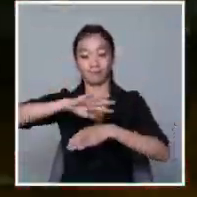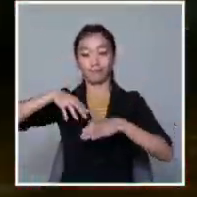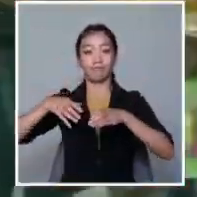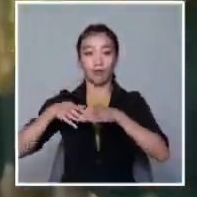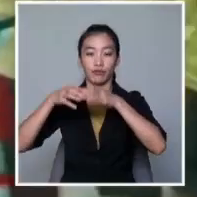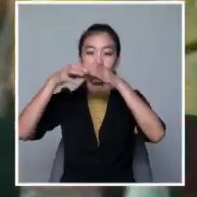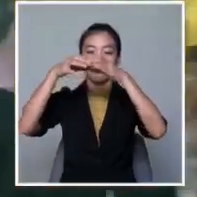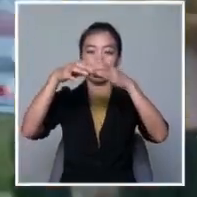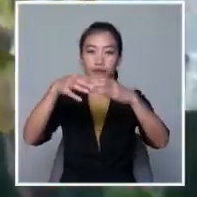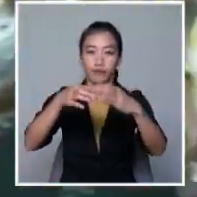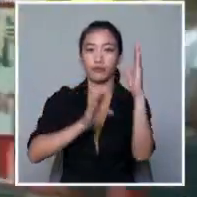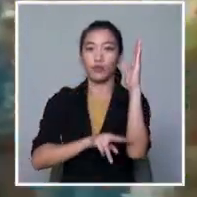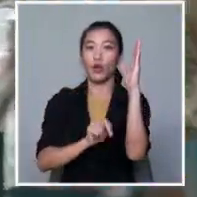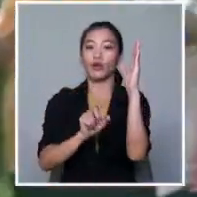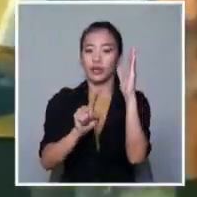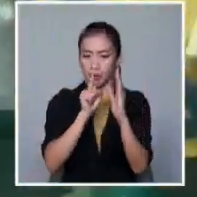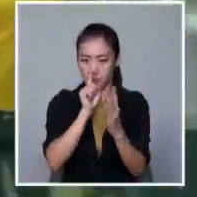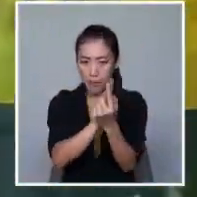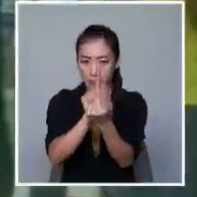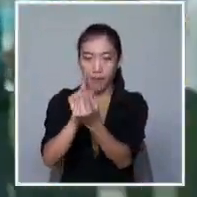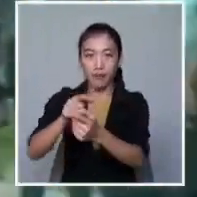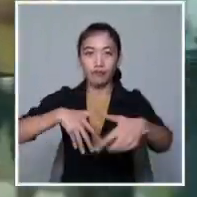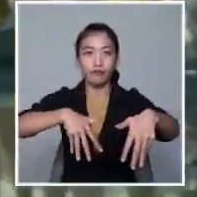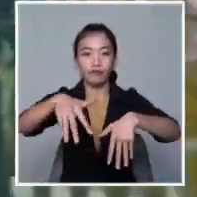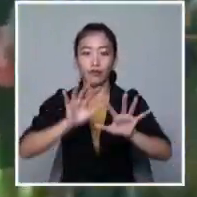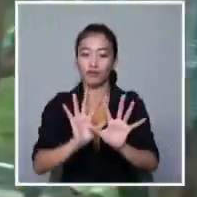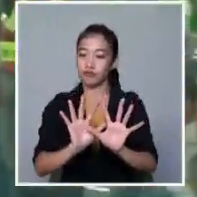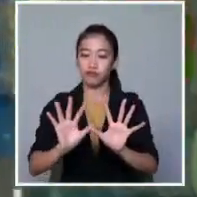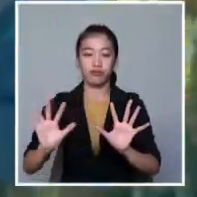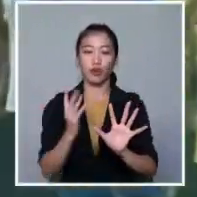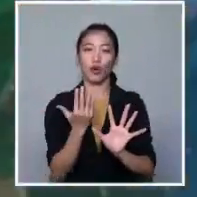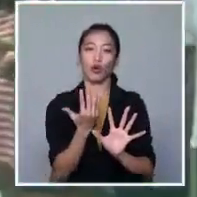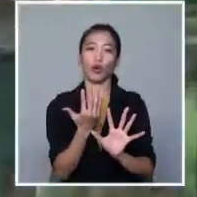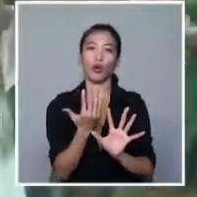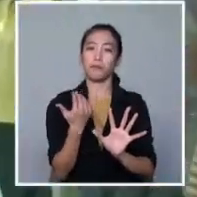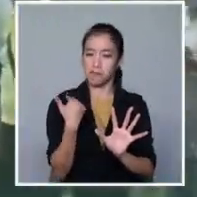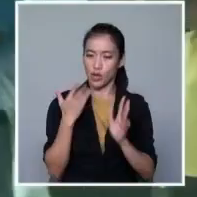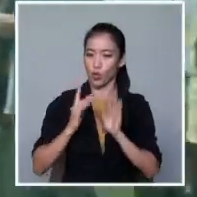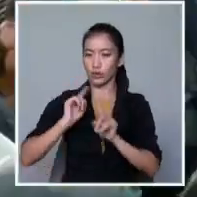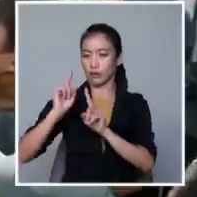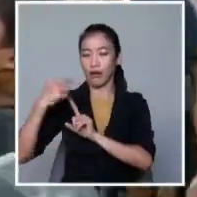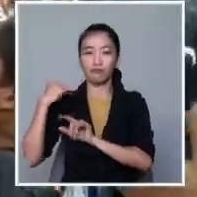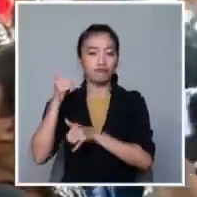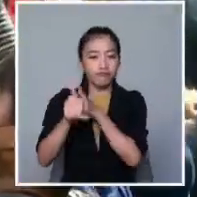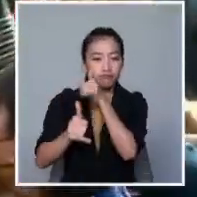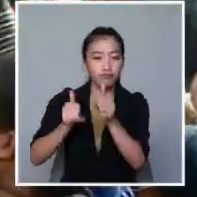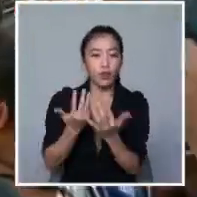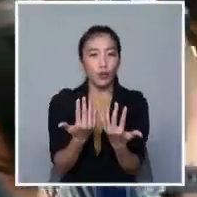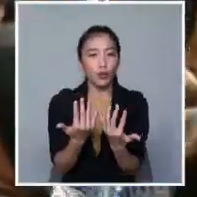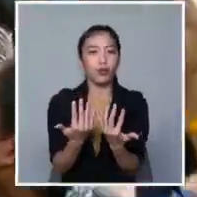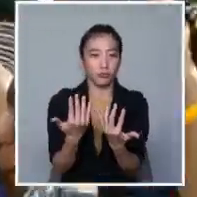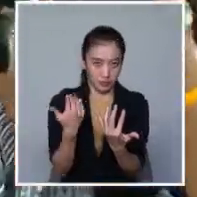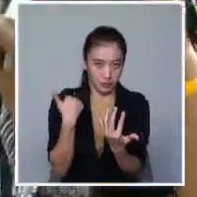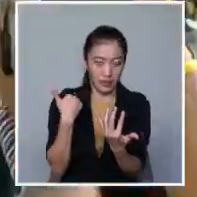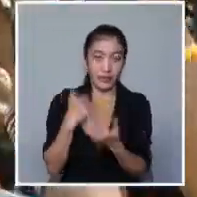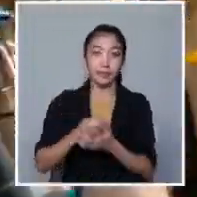ค่ะมีประชาชนยืนต้อนรับรายทางและเดินทางมาร่วมต้อนรับอีกหลายร้อยคนจากนั้นนะคะนายกรัฐมนตรีได้มี